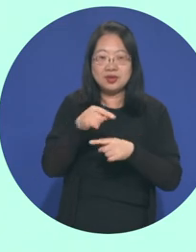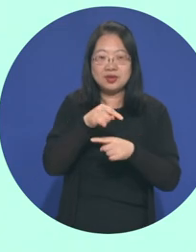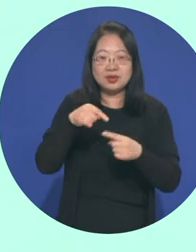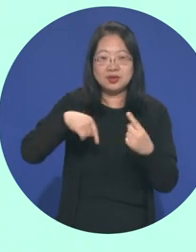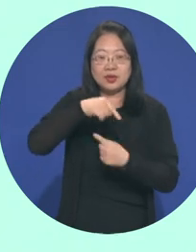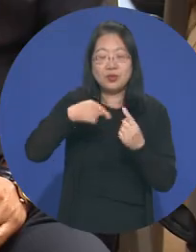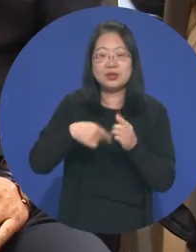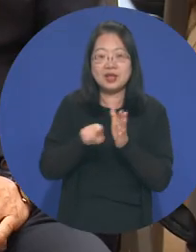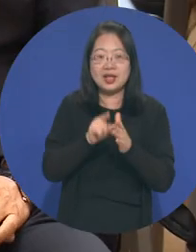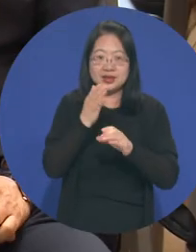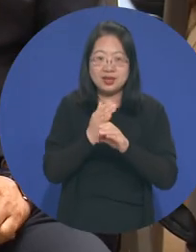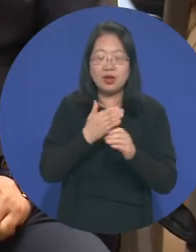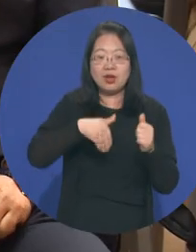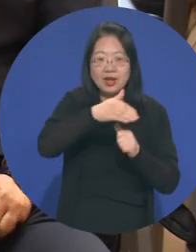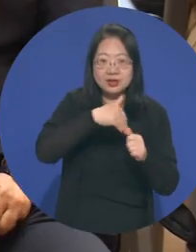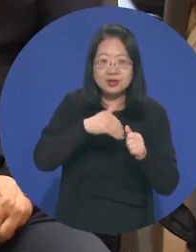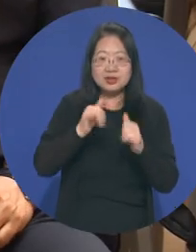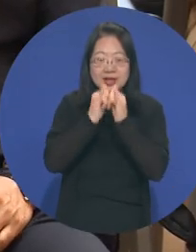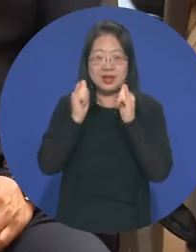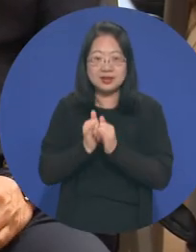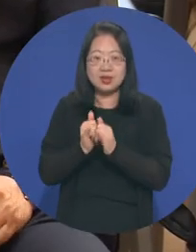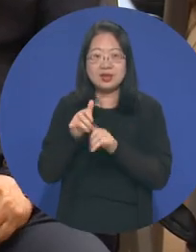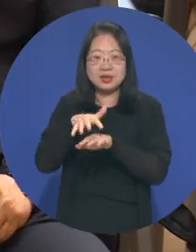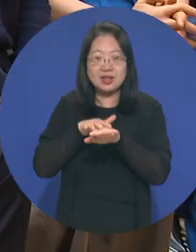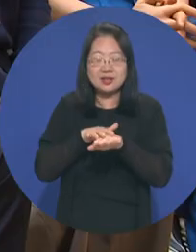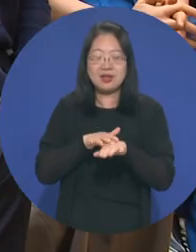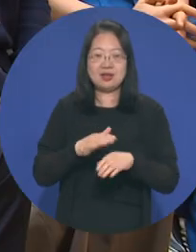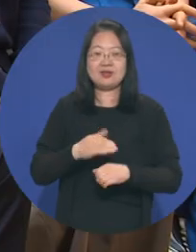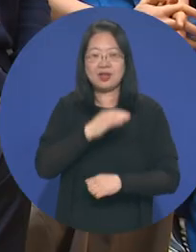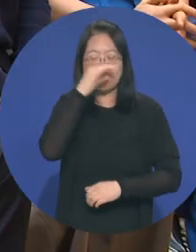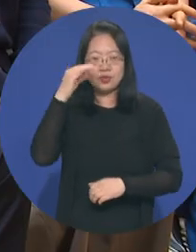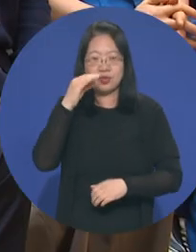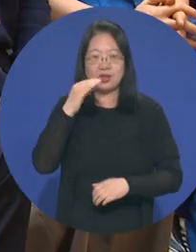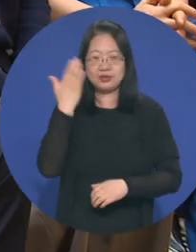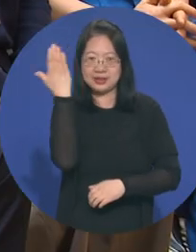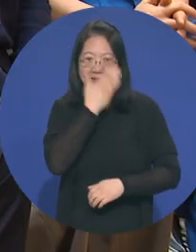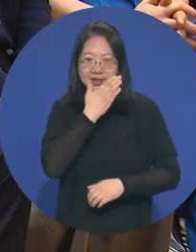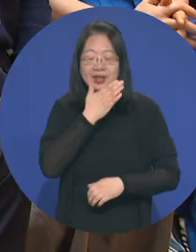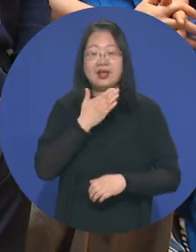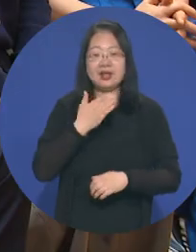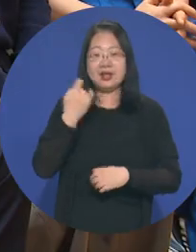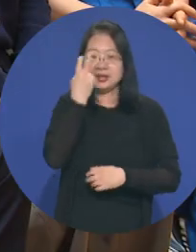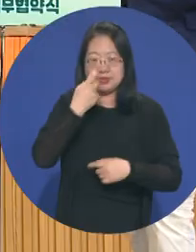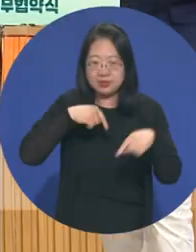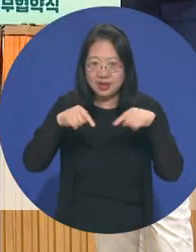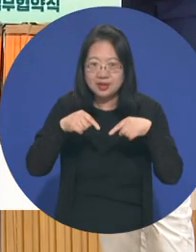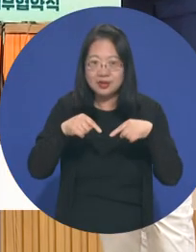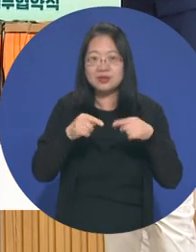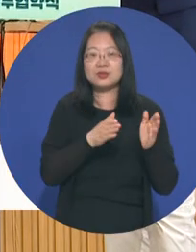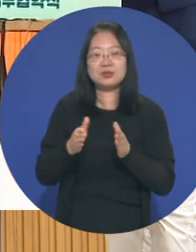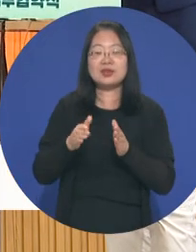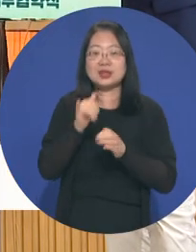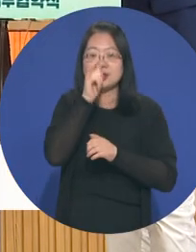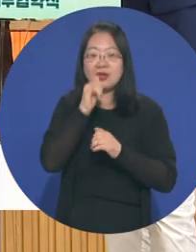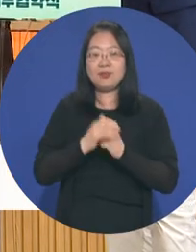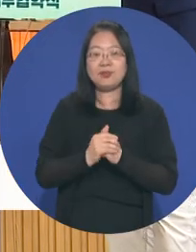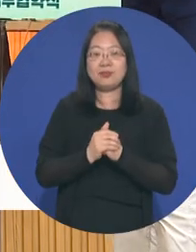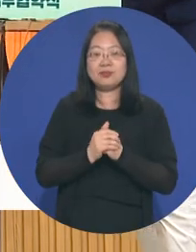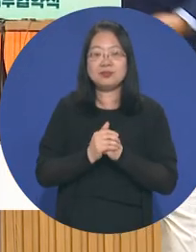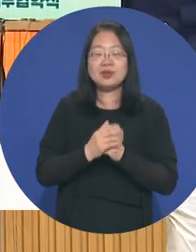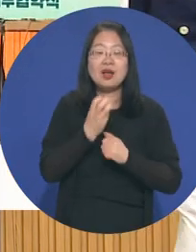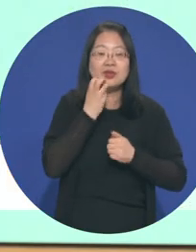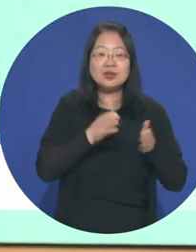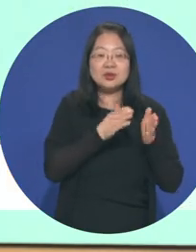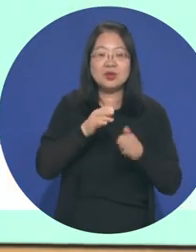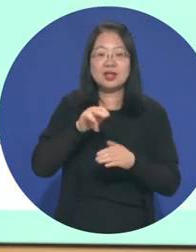요소, 즉 환경 경영, 사회적 책임, 건전하고 투명한 지배구조를 갖추는 것을 뜻합니다. 이러한 ESG 가치 확산을